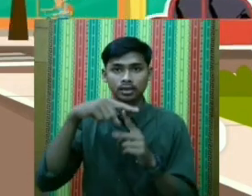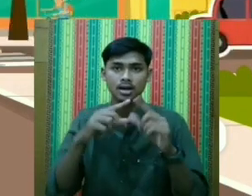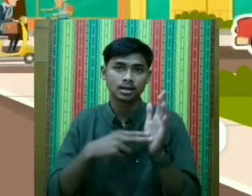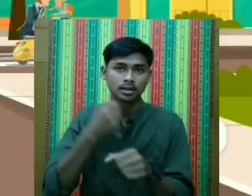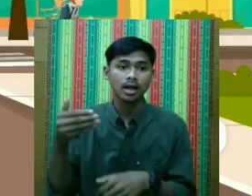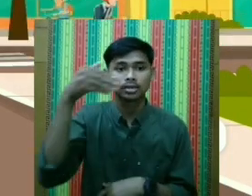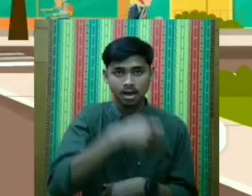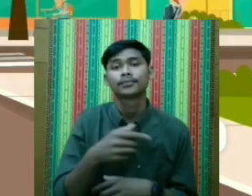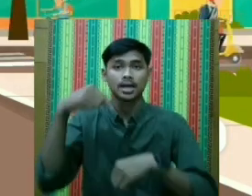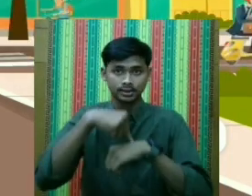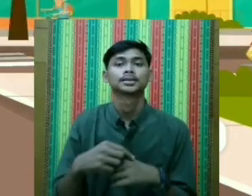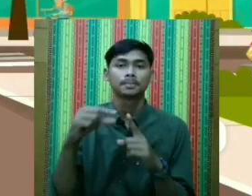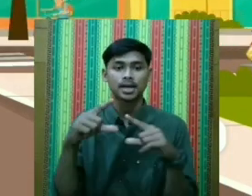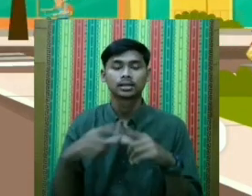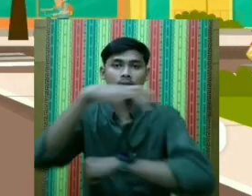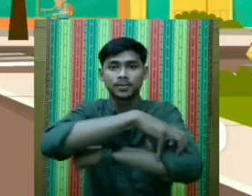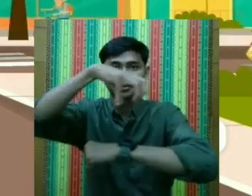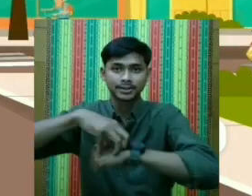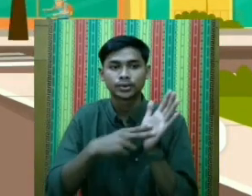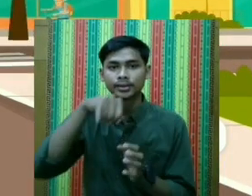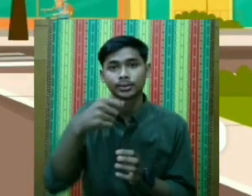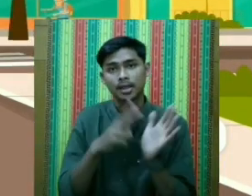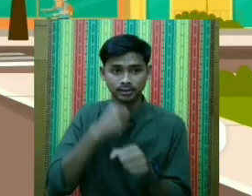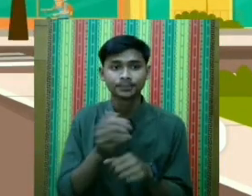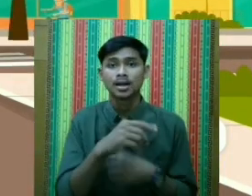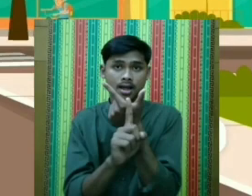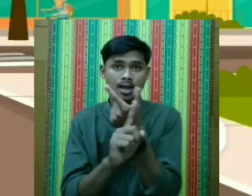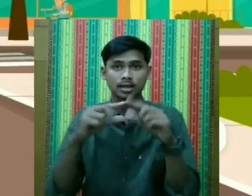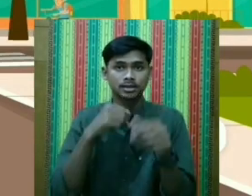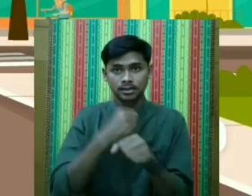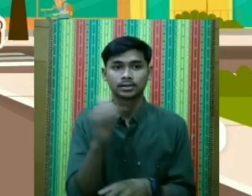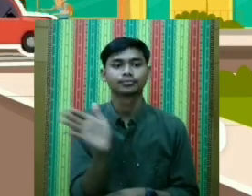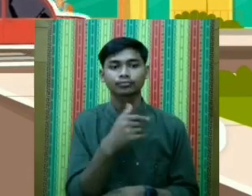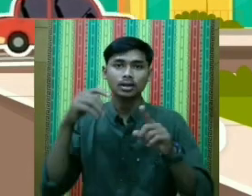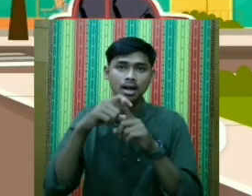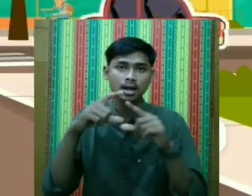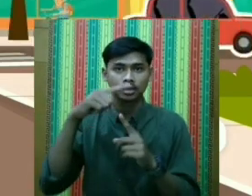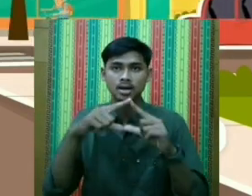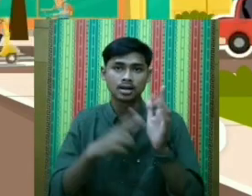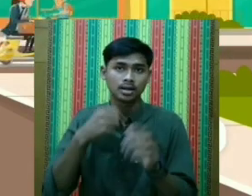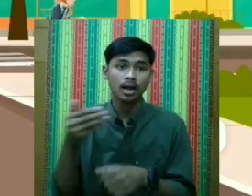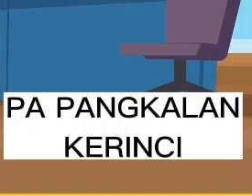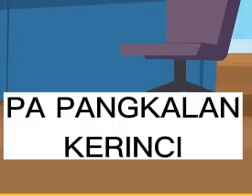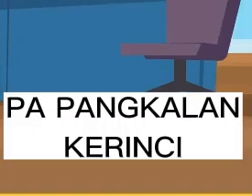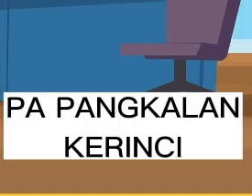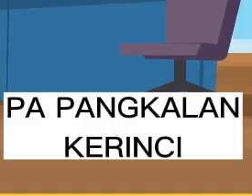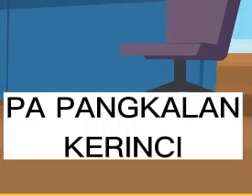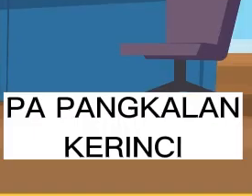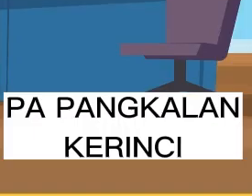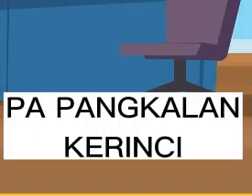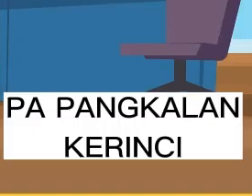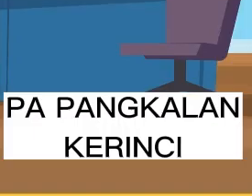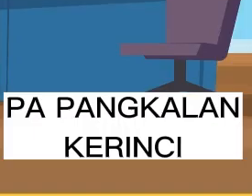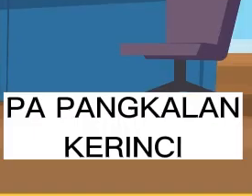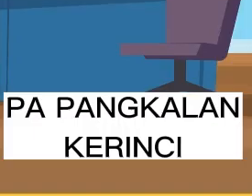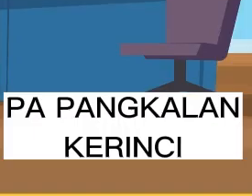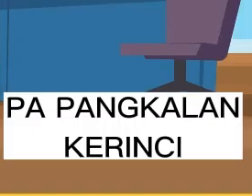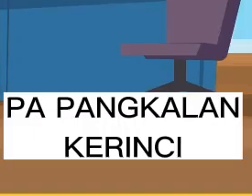data langsung ke tempat ptsp Pengadilan Agama Pangkalan Kerinci Assalamualaikum